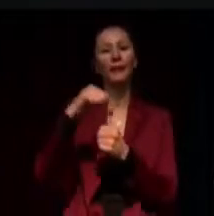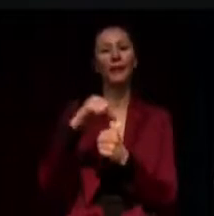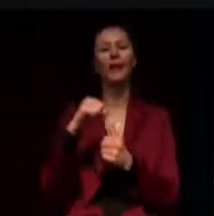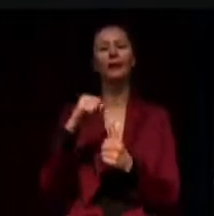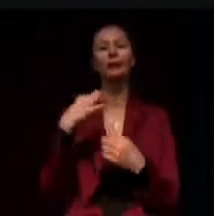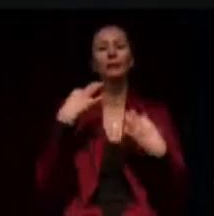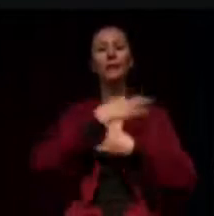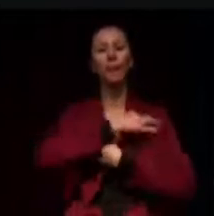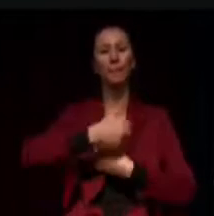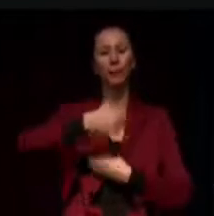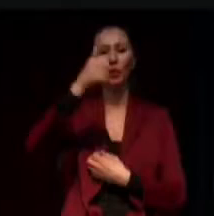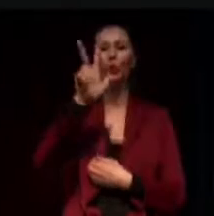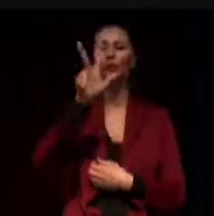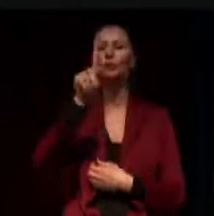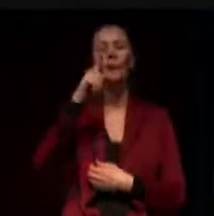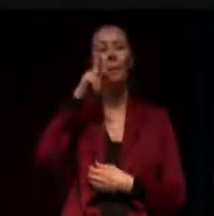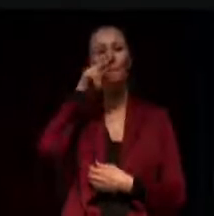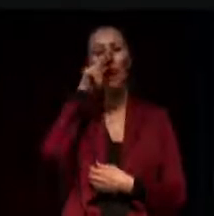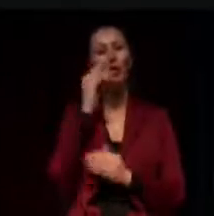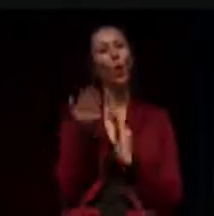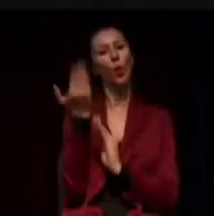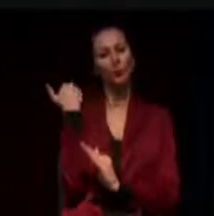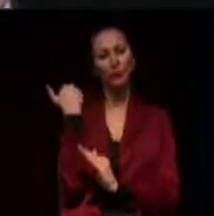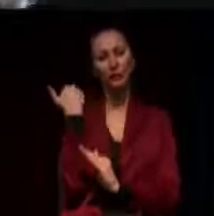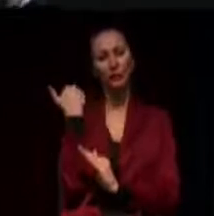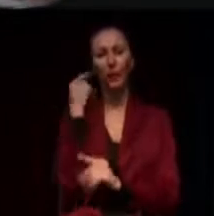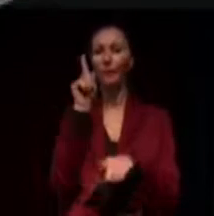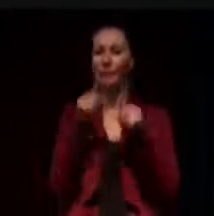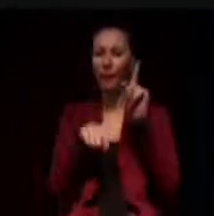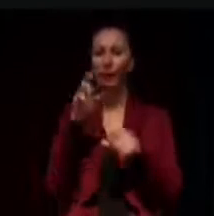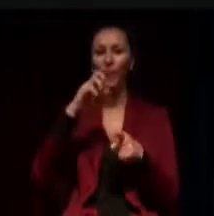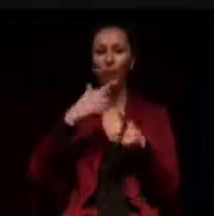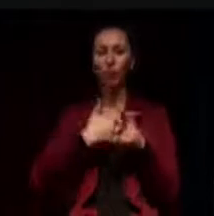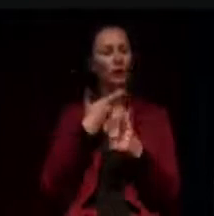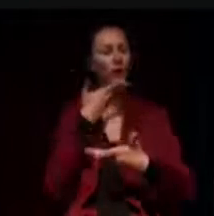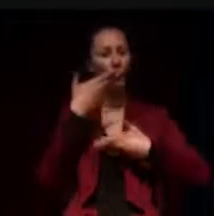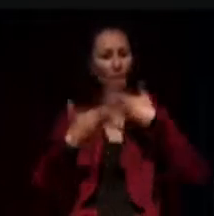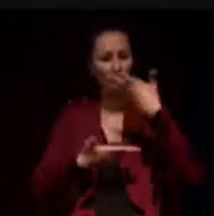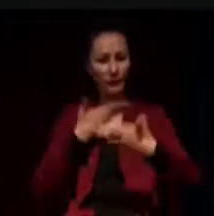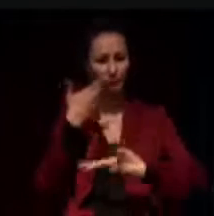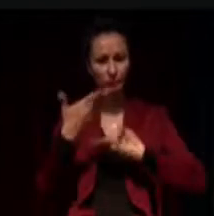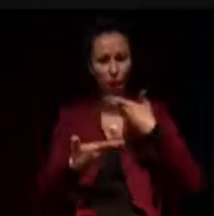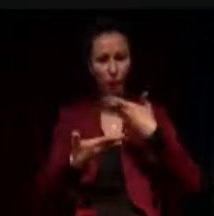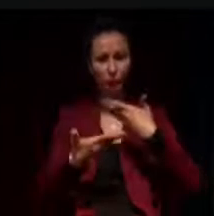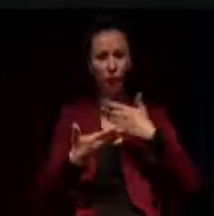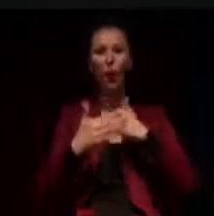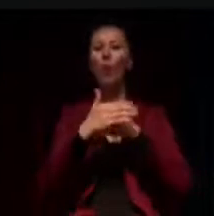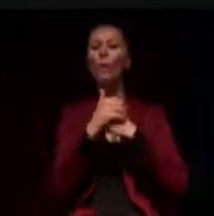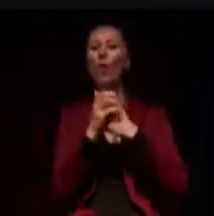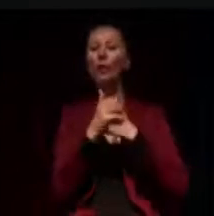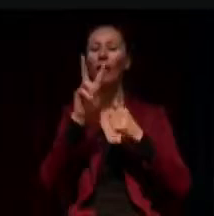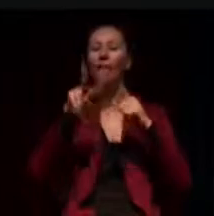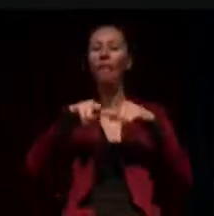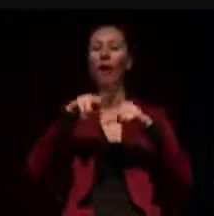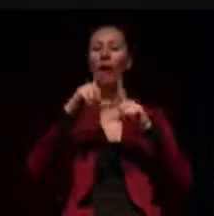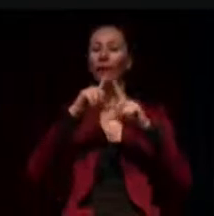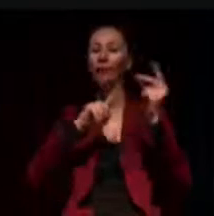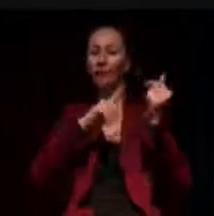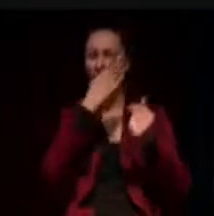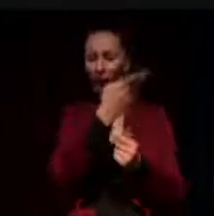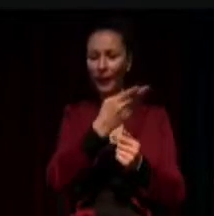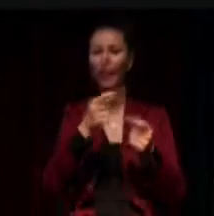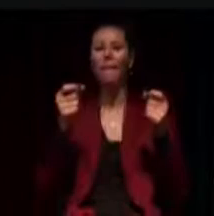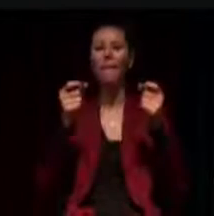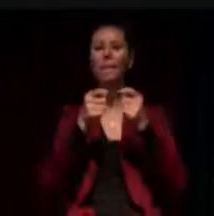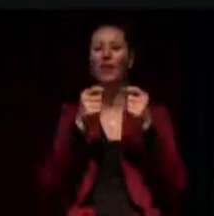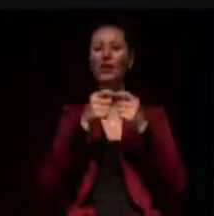Başkan 31 Mart öncesinde bir takım projelerden bahsetmiş. Portakal Vadisi'nden bahsetmiş. Behçet